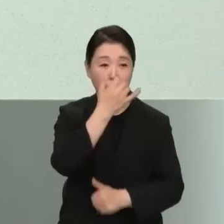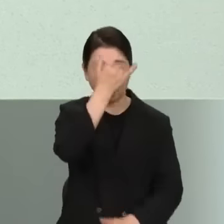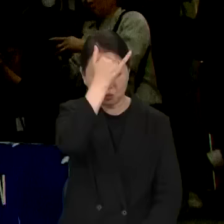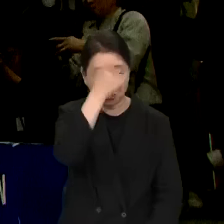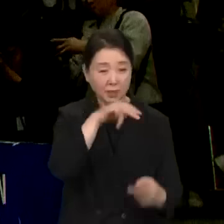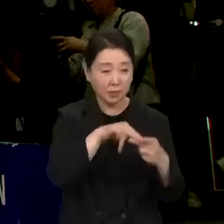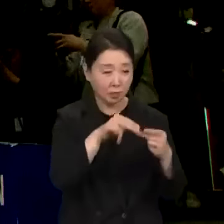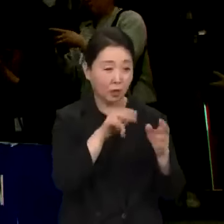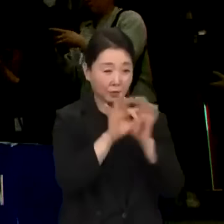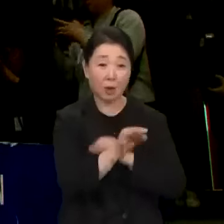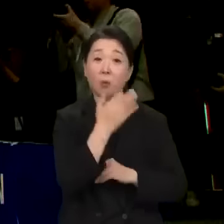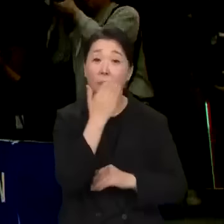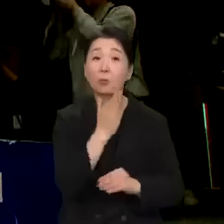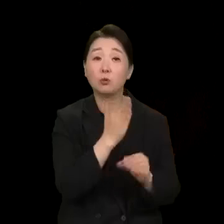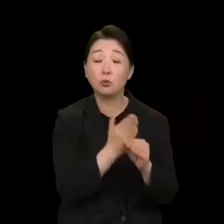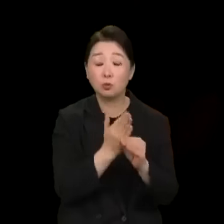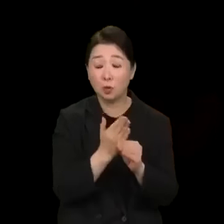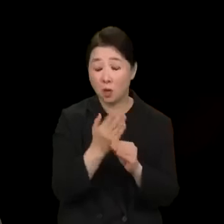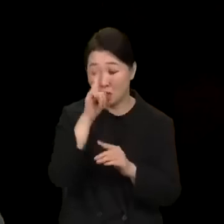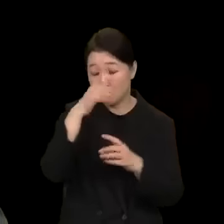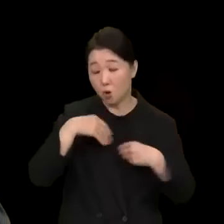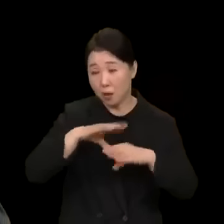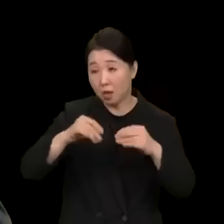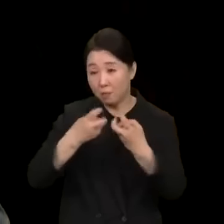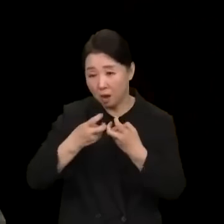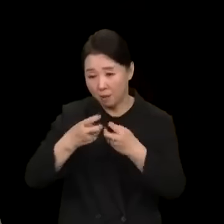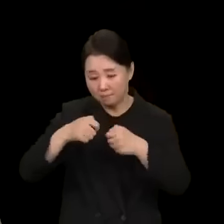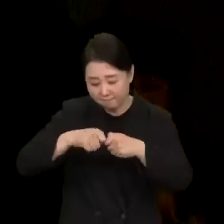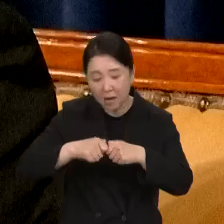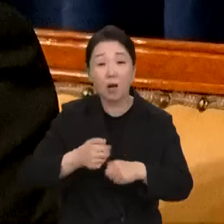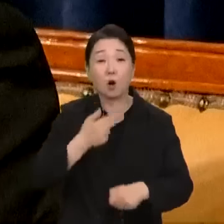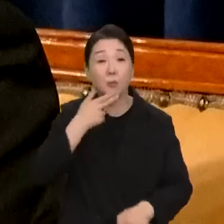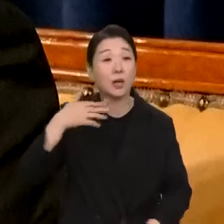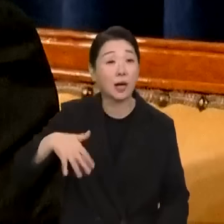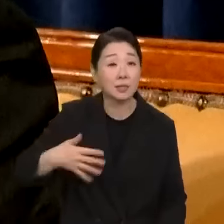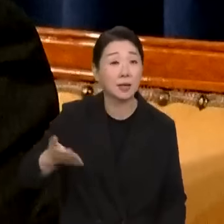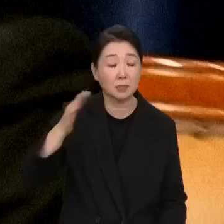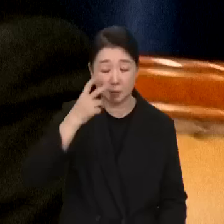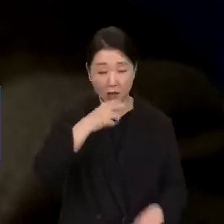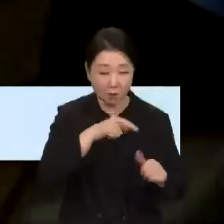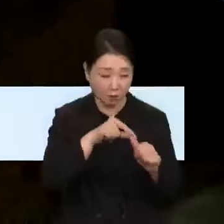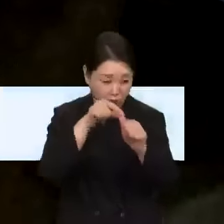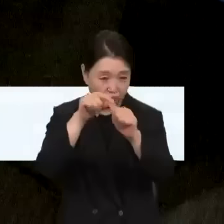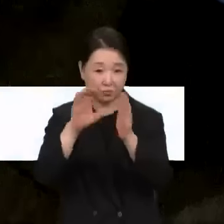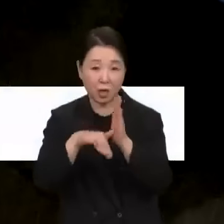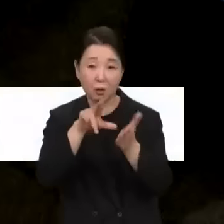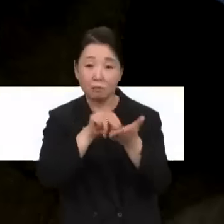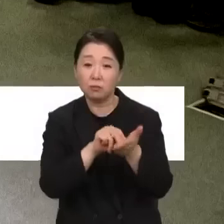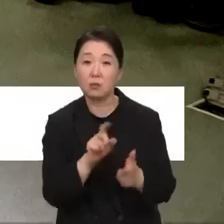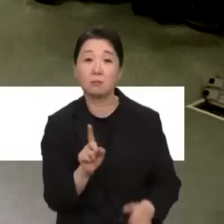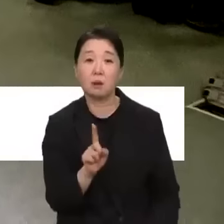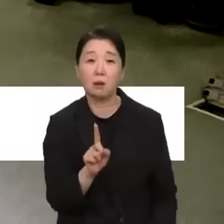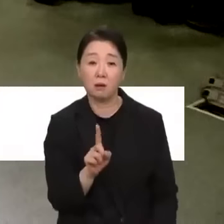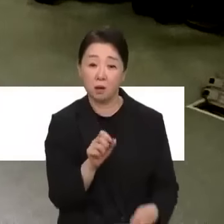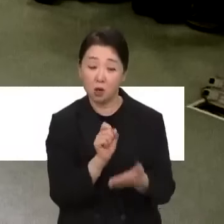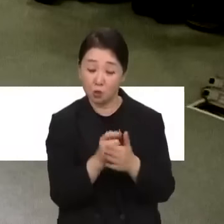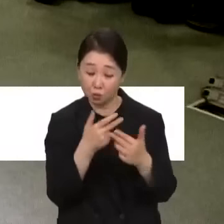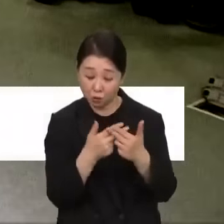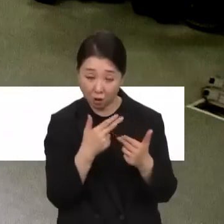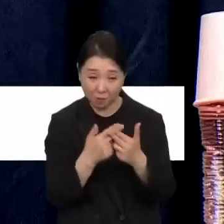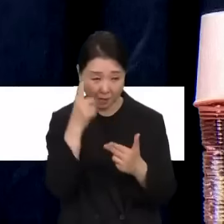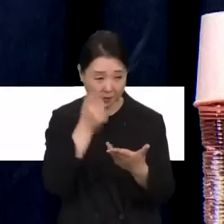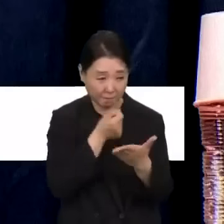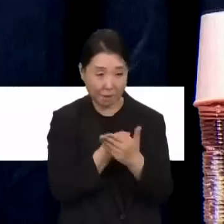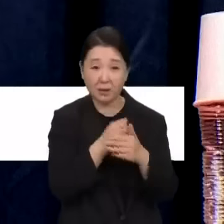있습니다. 정부의 대응이 아직 구체적으로 나오지 않았지만 감독 선임 절차의 문제로 촉발된 축구협회